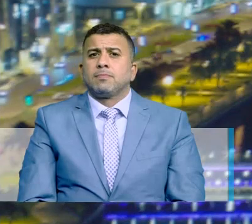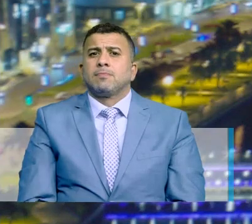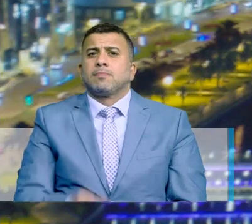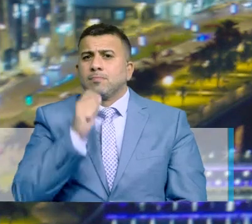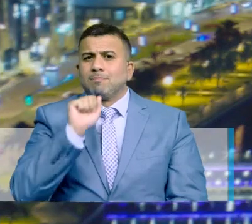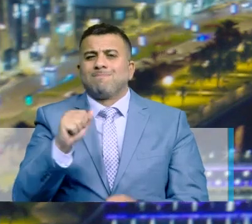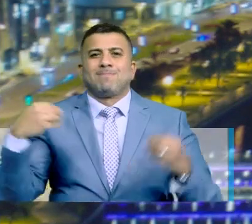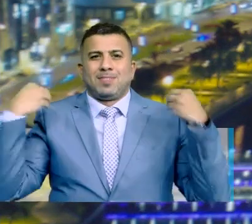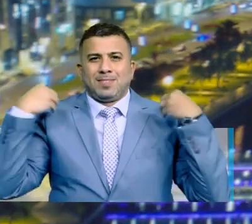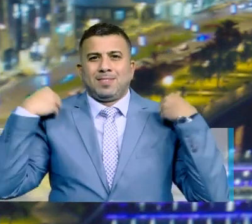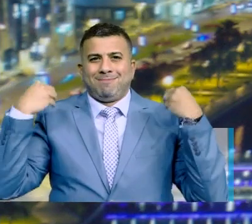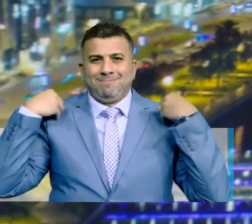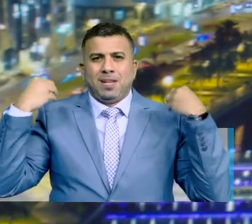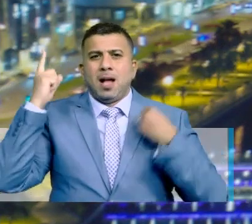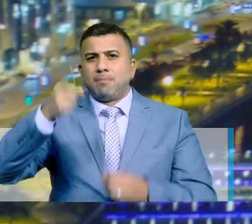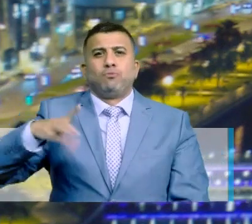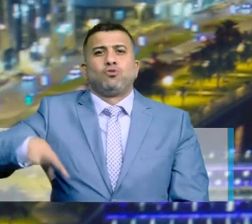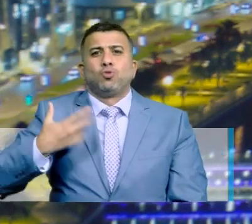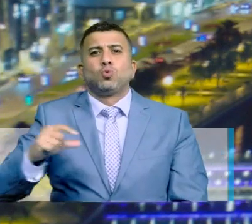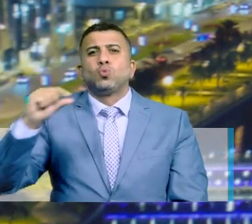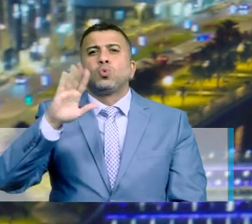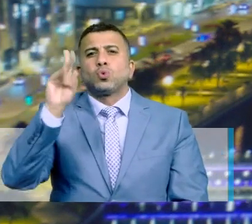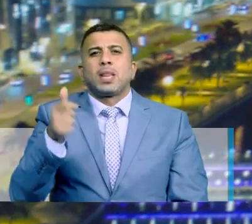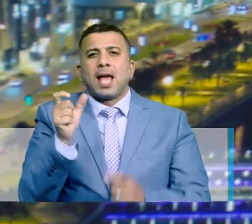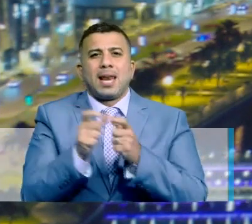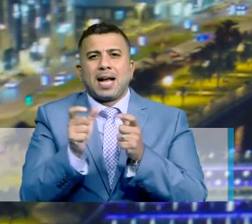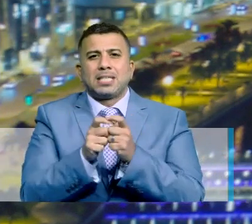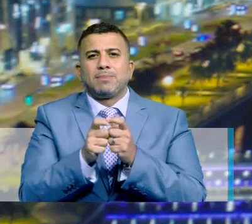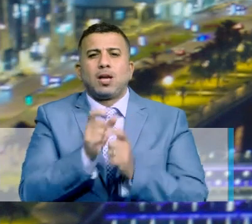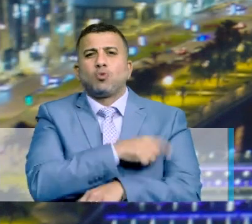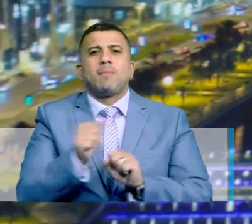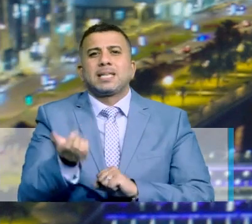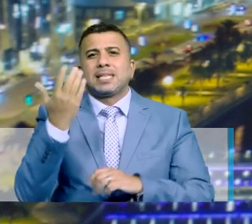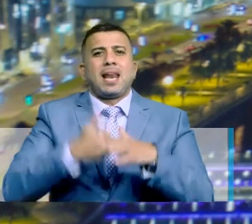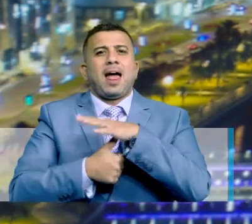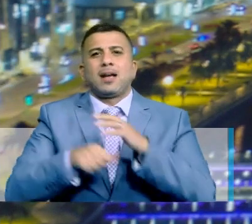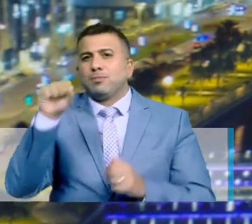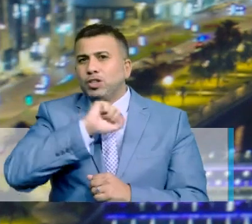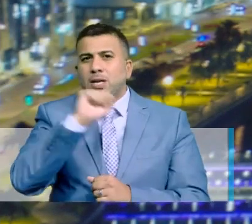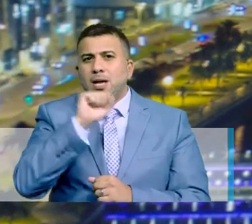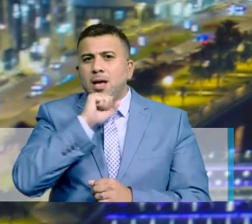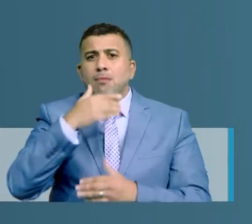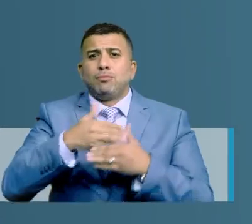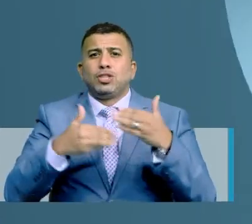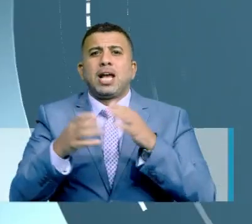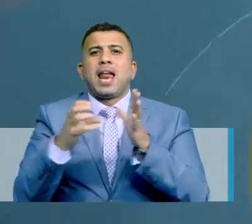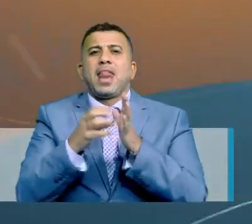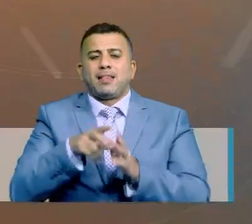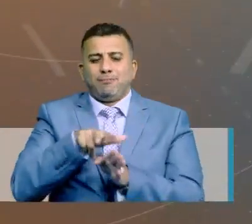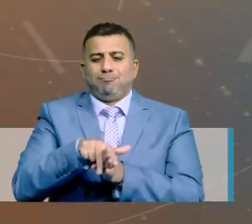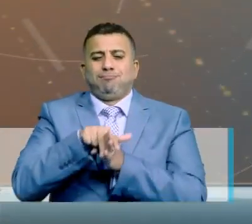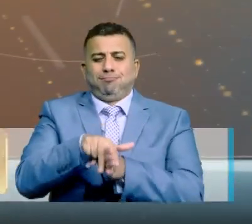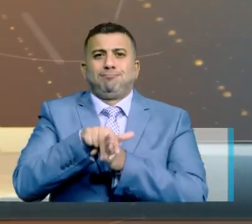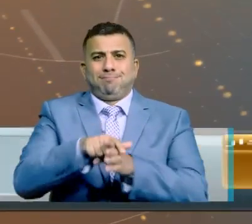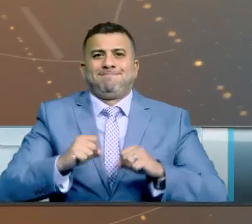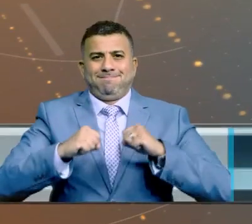وعلى الصعيد الرياضي وجهها صاحب السمو الشيخ الدكتور سلطان بن محمد القاسمي عضو المجلس الاعلى حاكم الشارقه بانشاء